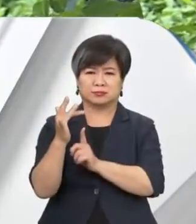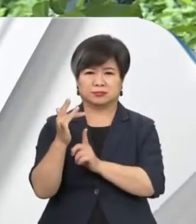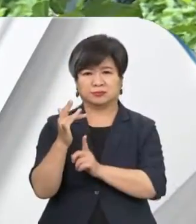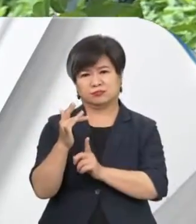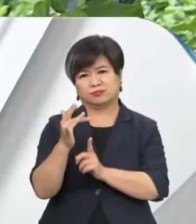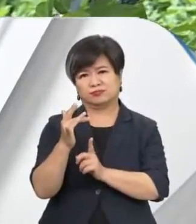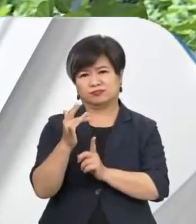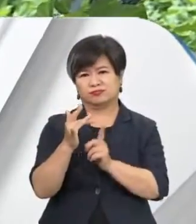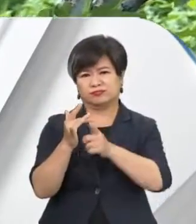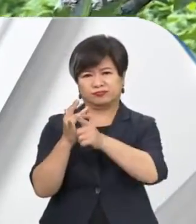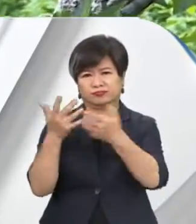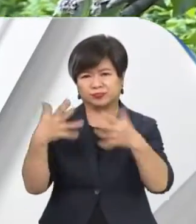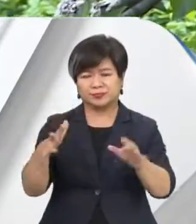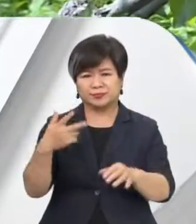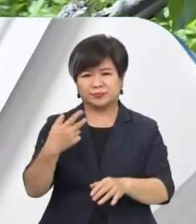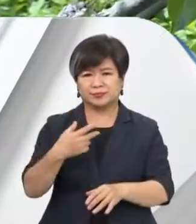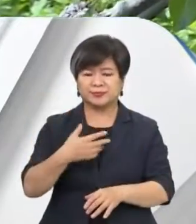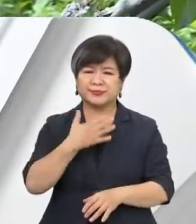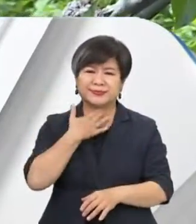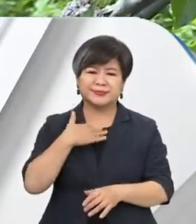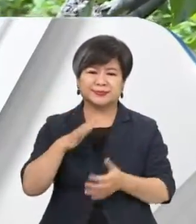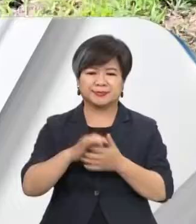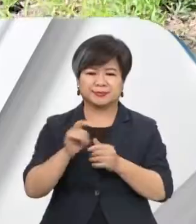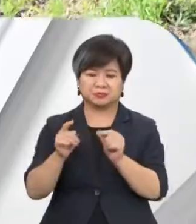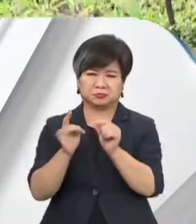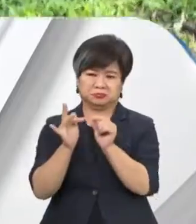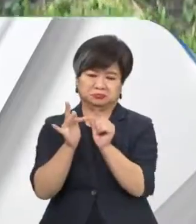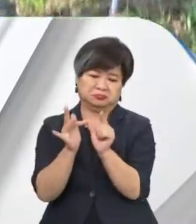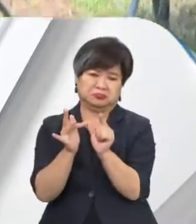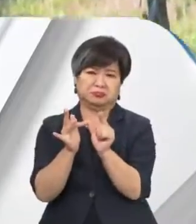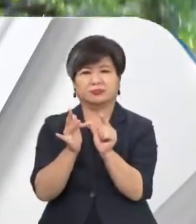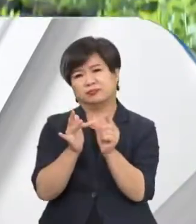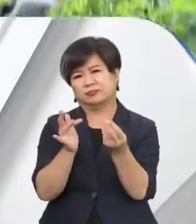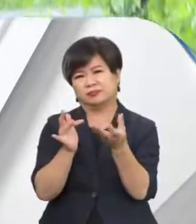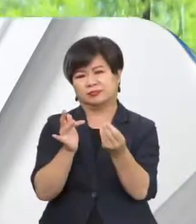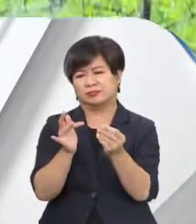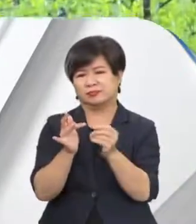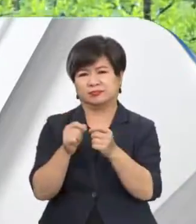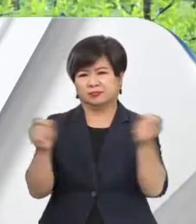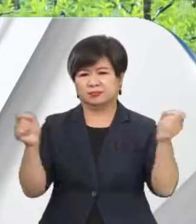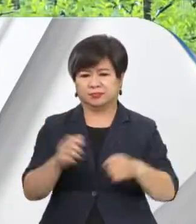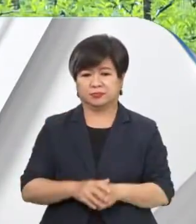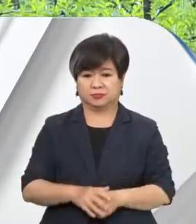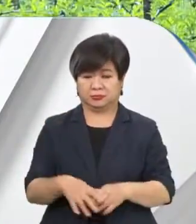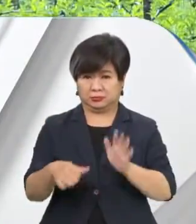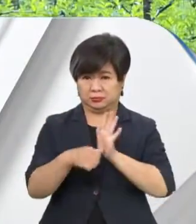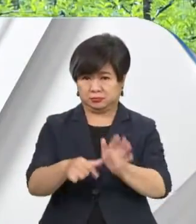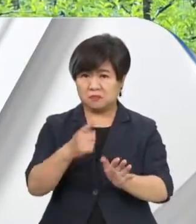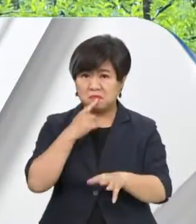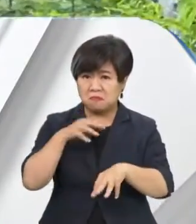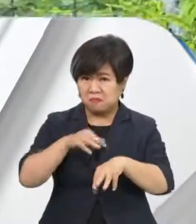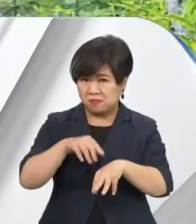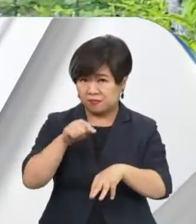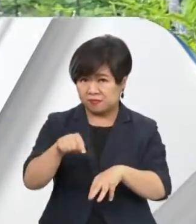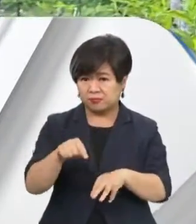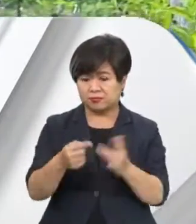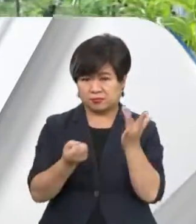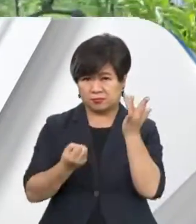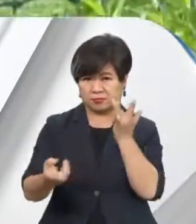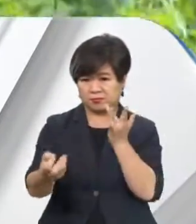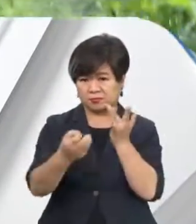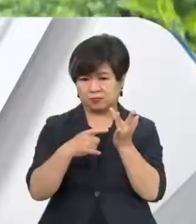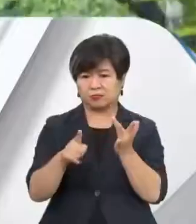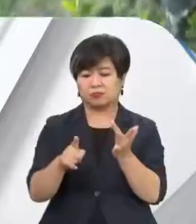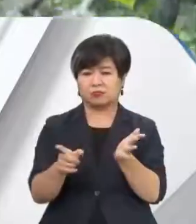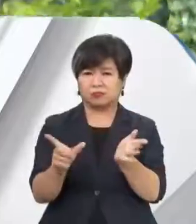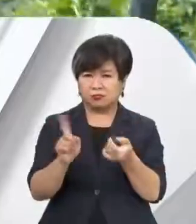那加上干旱的影响，所以它长得比较短。 苗栗公馆当有名的丰泽，也拄好是开花必顺的时